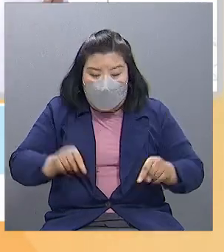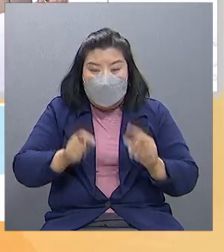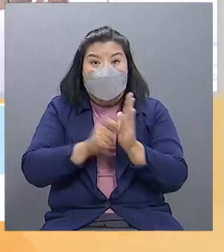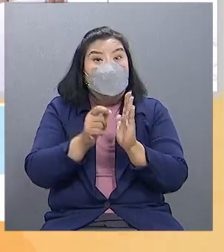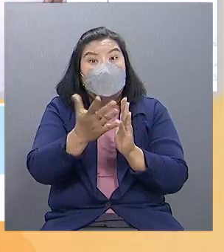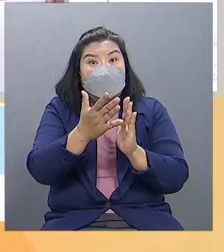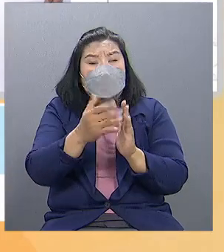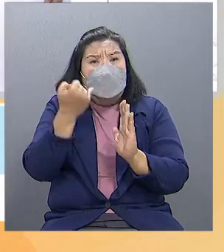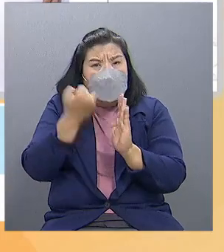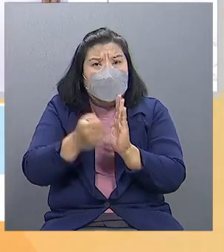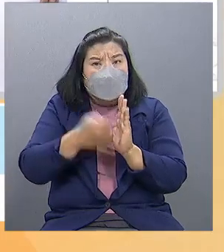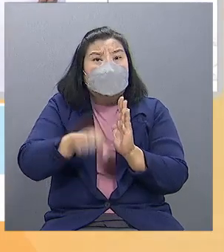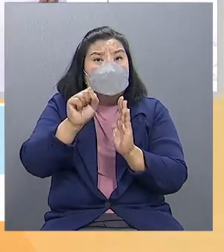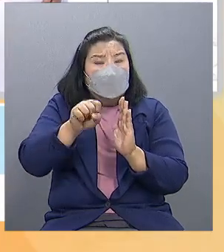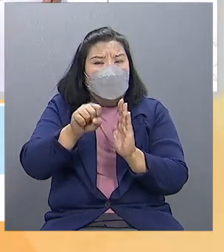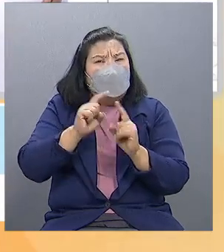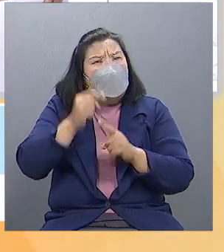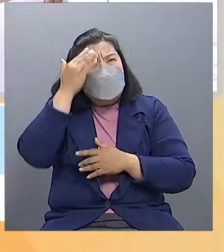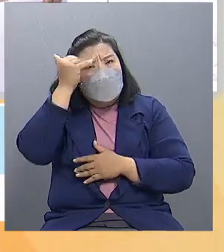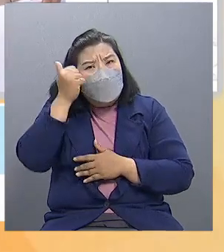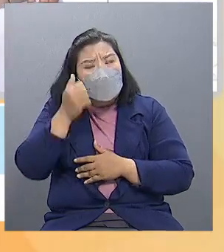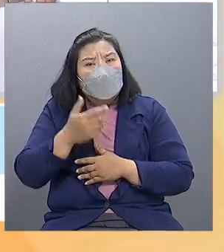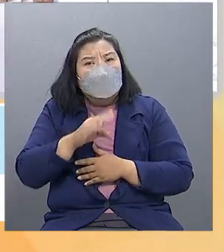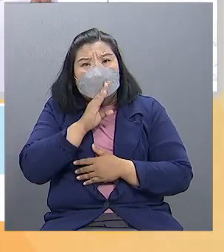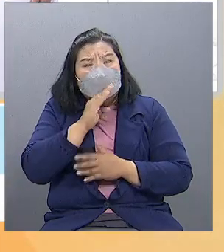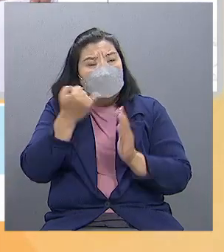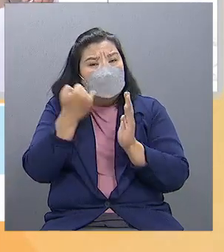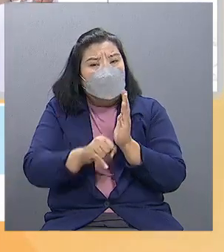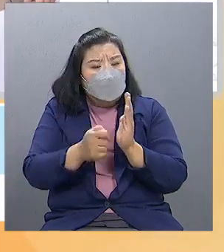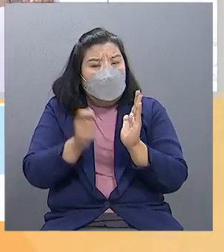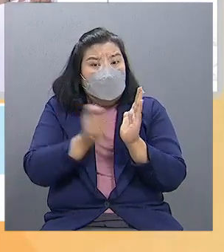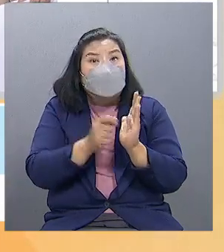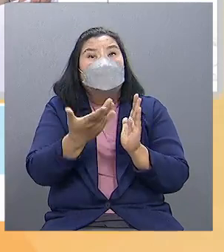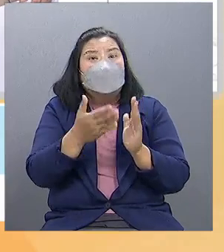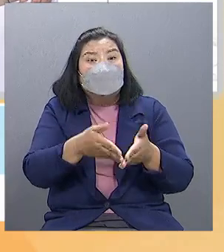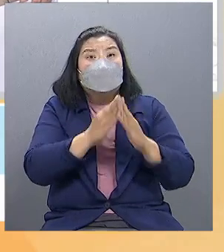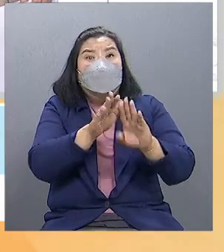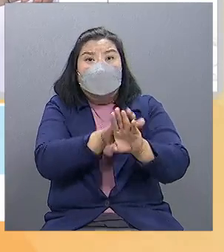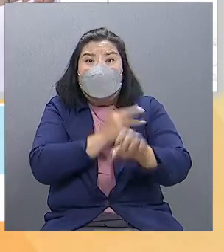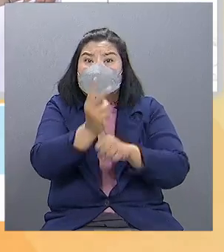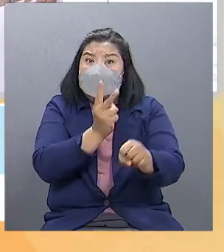มันเกิดเหติกนนี้ได้ยัไในเมอไม่ได้ขอณุญาตแล้วมันตั้งอยู่ได pl. 2 ปีพ